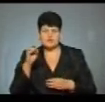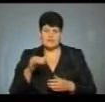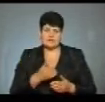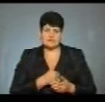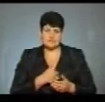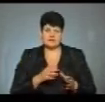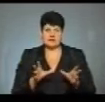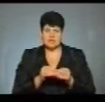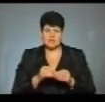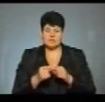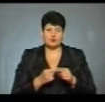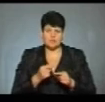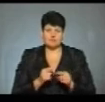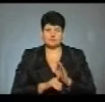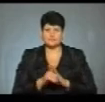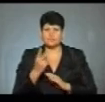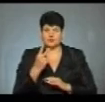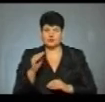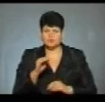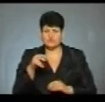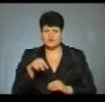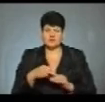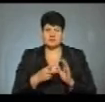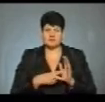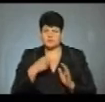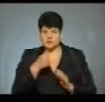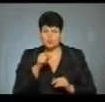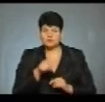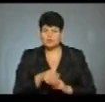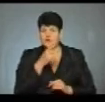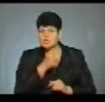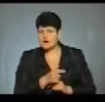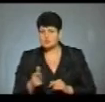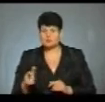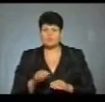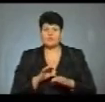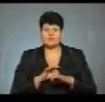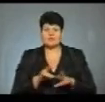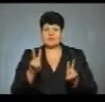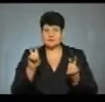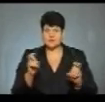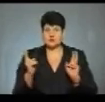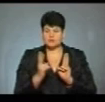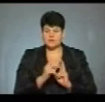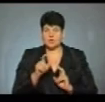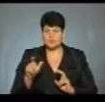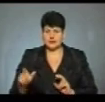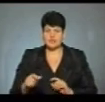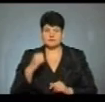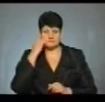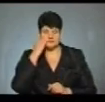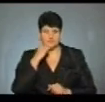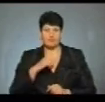«Єднання поколінь» стартувала 2 жовтня 2017 року. З того часу проводять тематичні зустрічі для людей похилого віку,